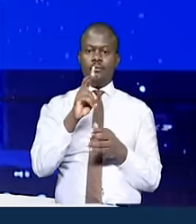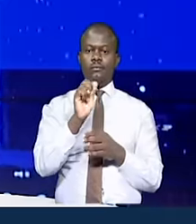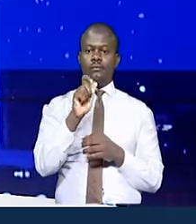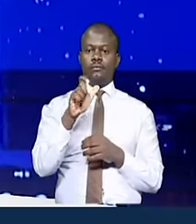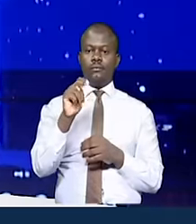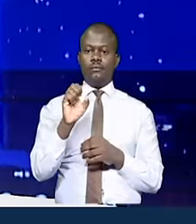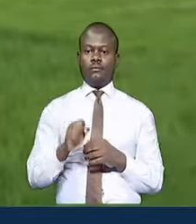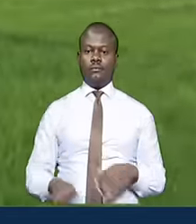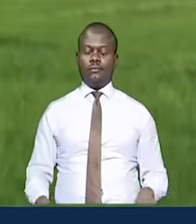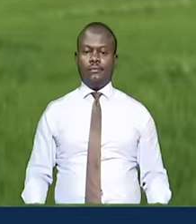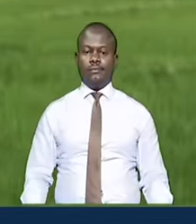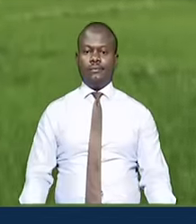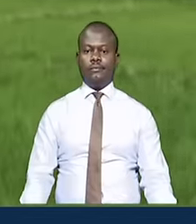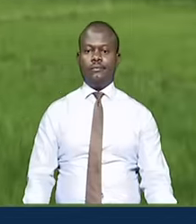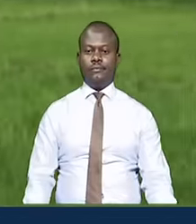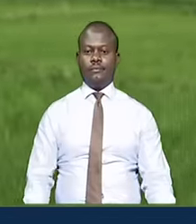Niyonkuru